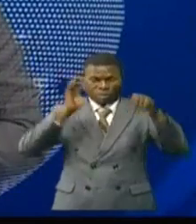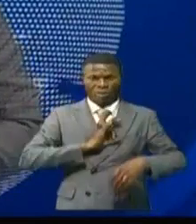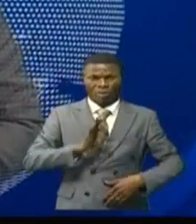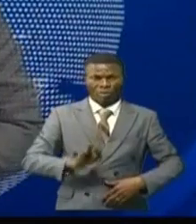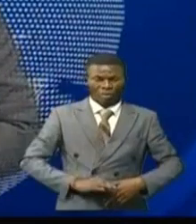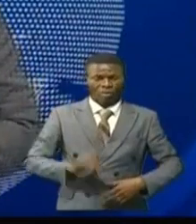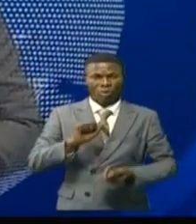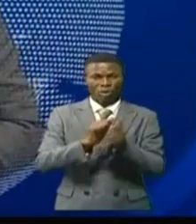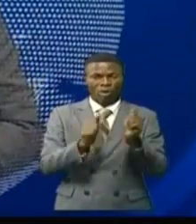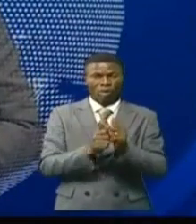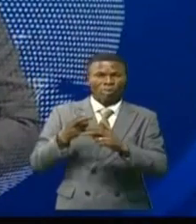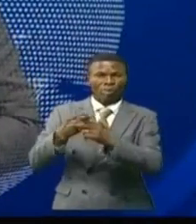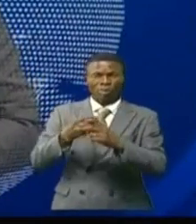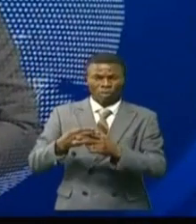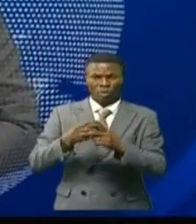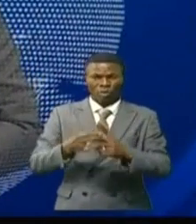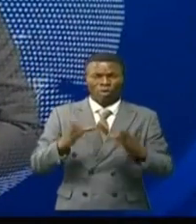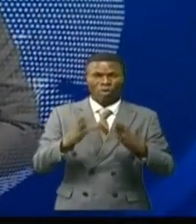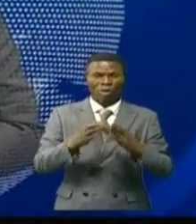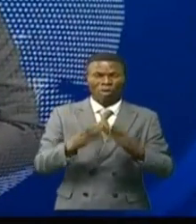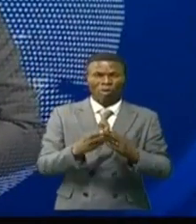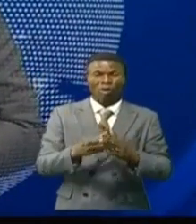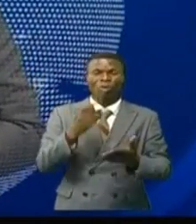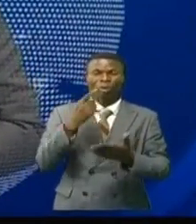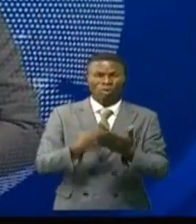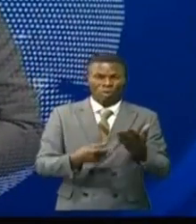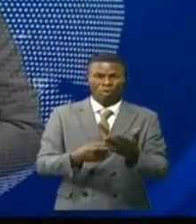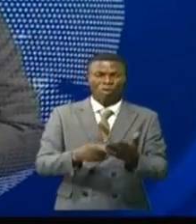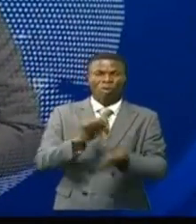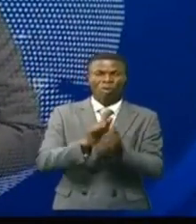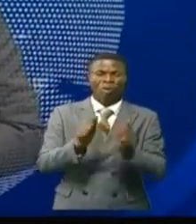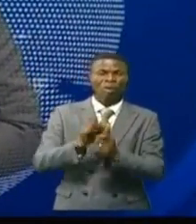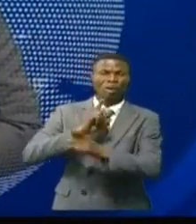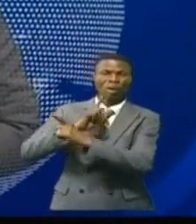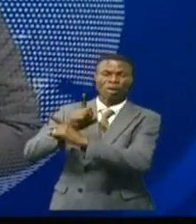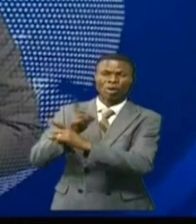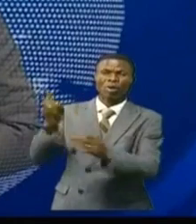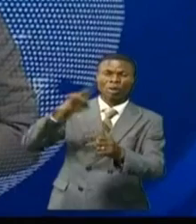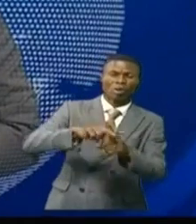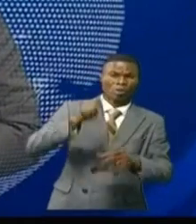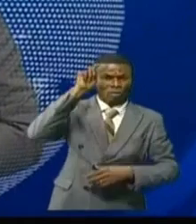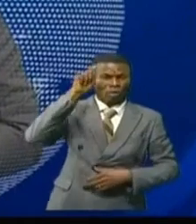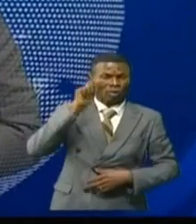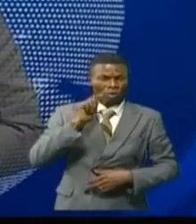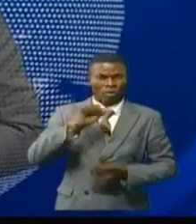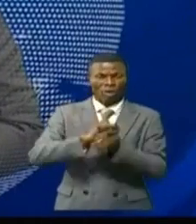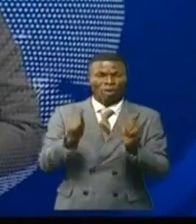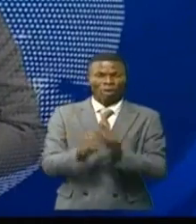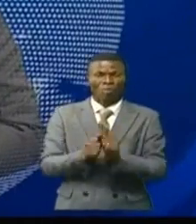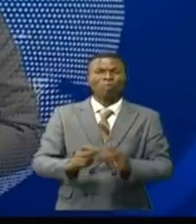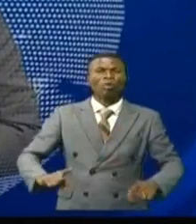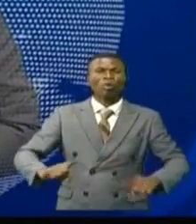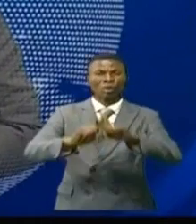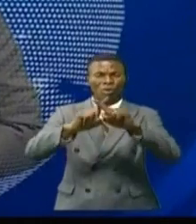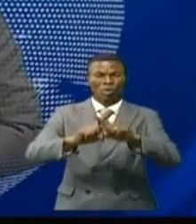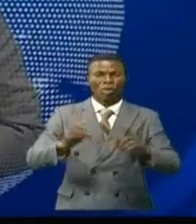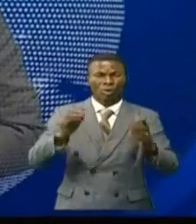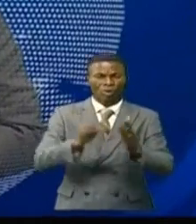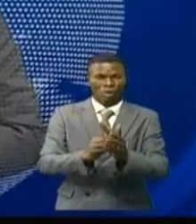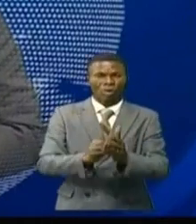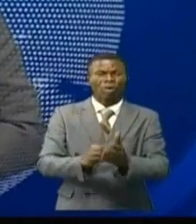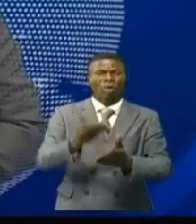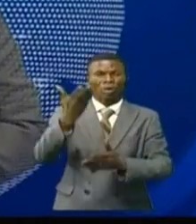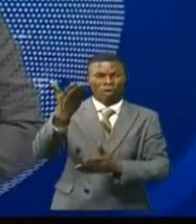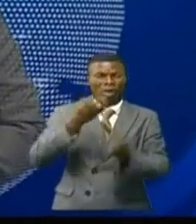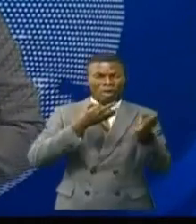des questions de sécurité, avec en otage celles liées à la prévention de violences sexuelles en zone de conflit. Ruffin Gombolé, Coco Moulichou et